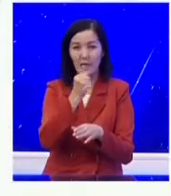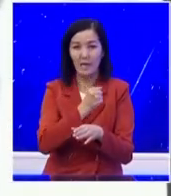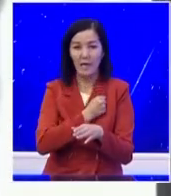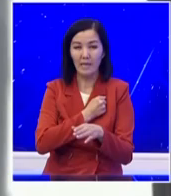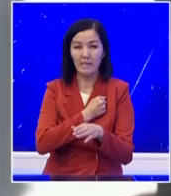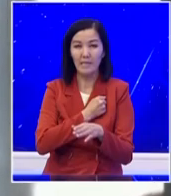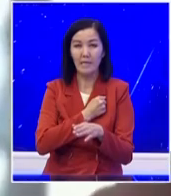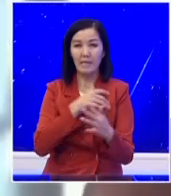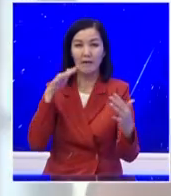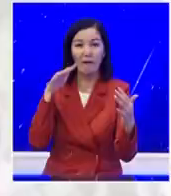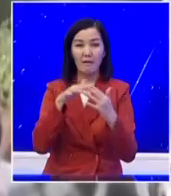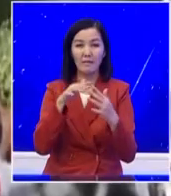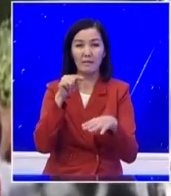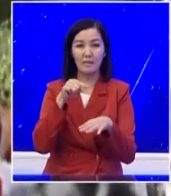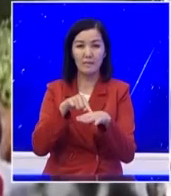болды.